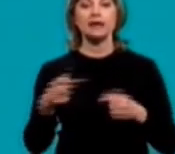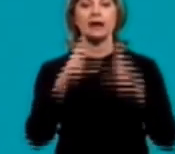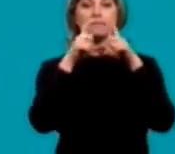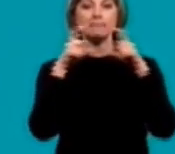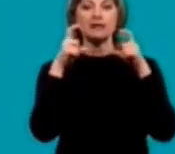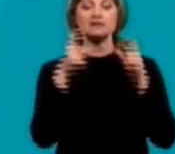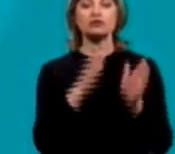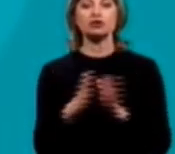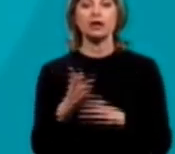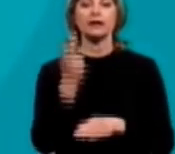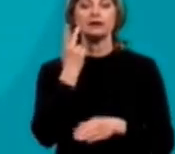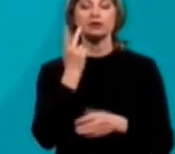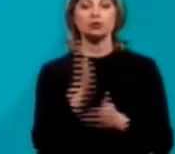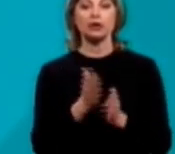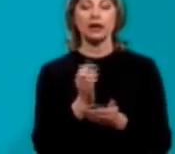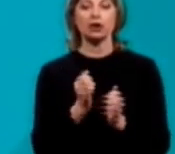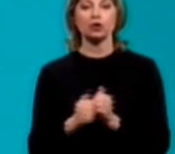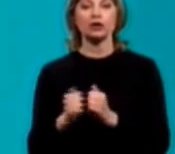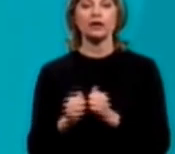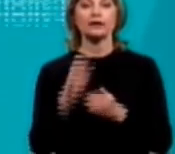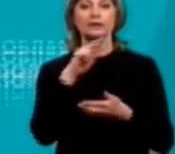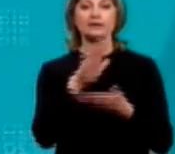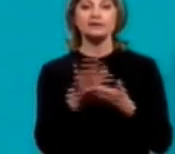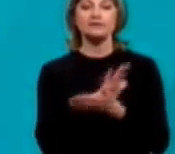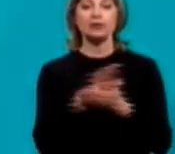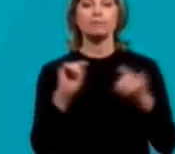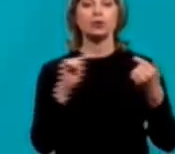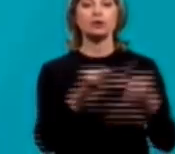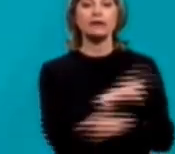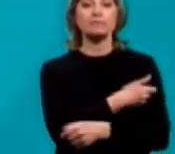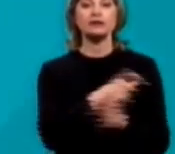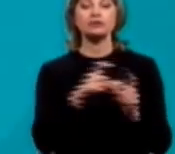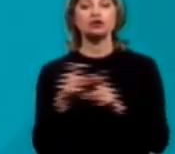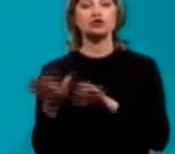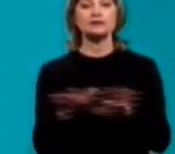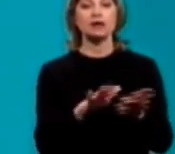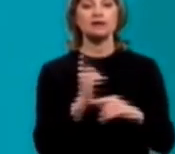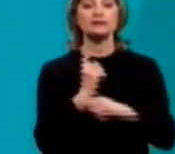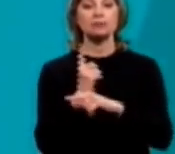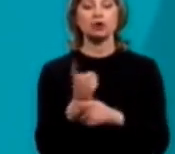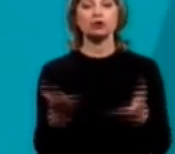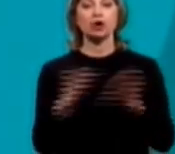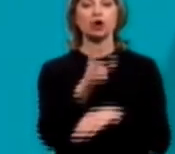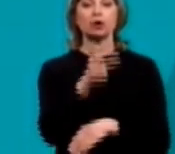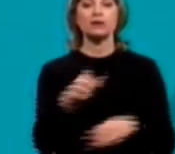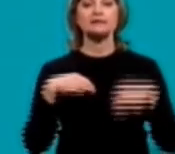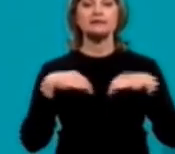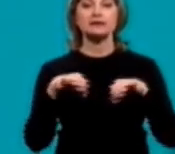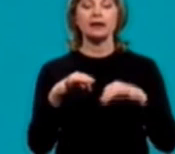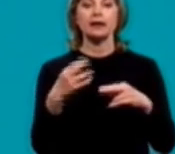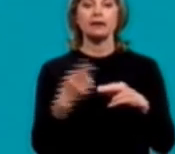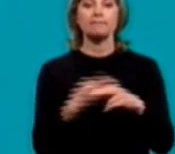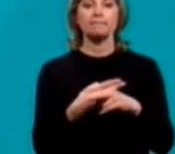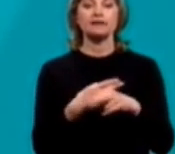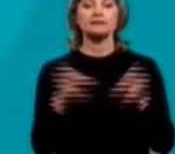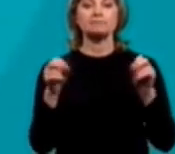регулярної дезінфекції та протиепідемічних заходів. Під забороною залишаються громадський транспорт без спецпропусків,